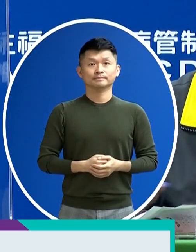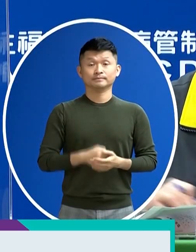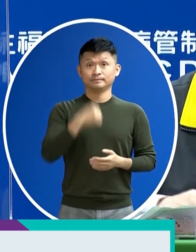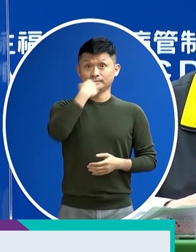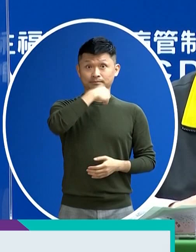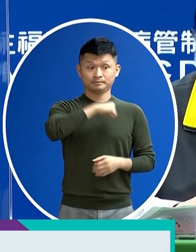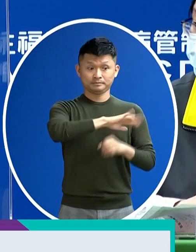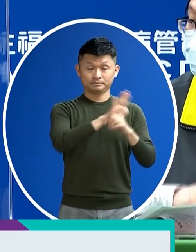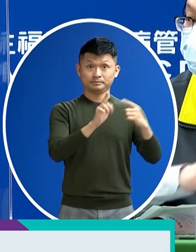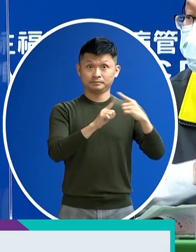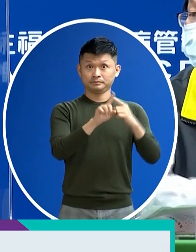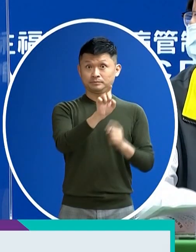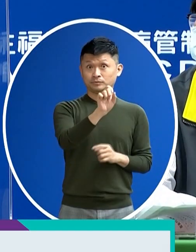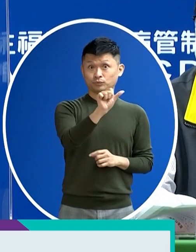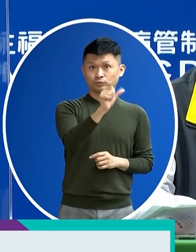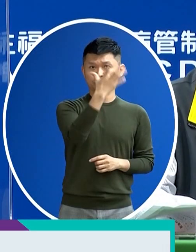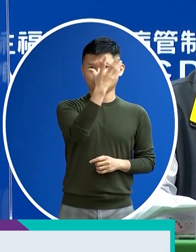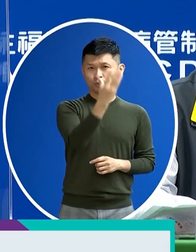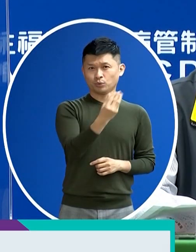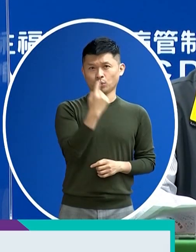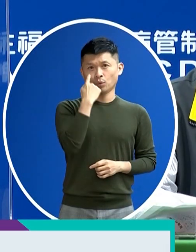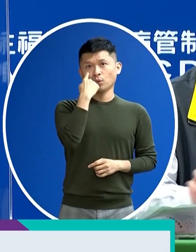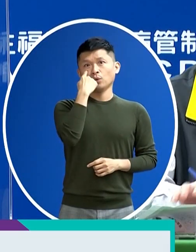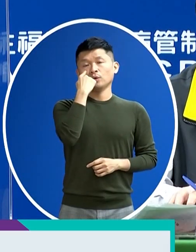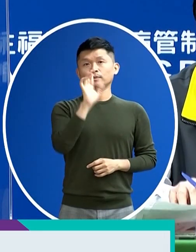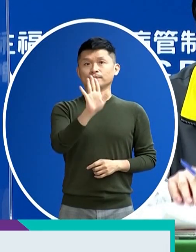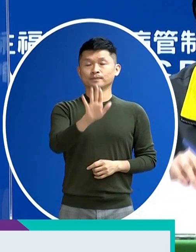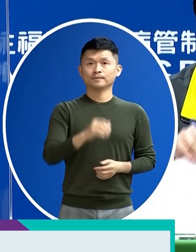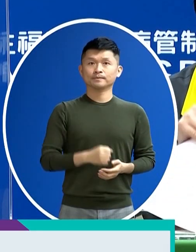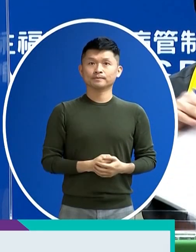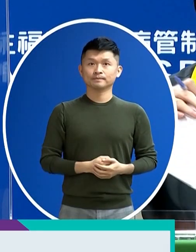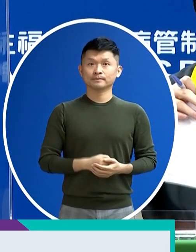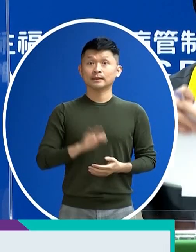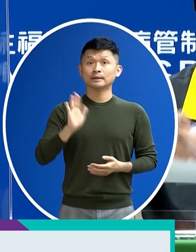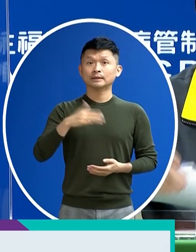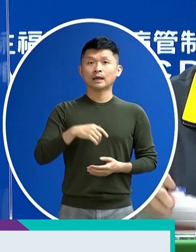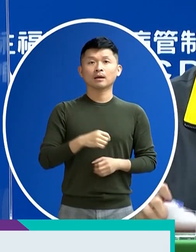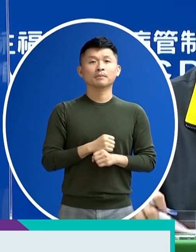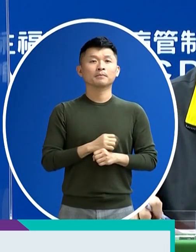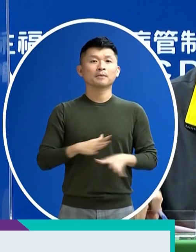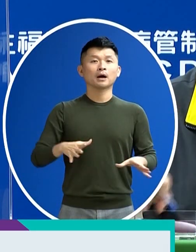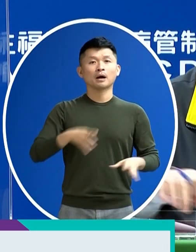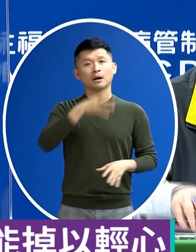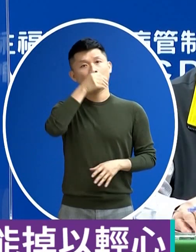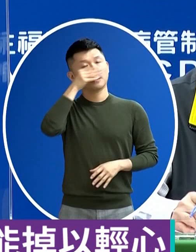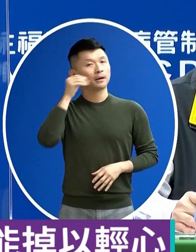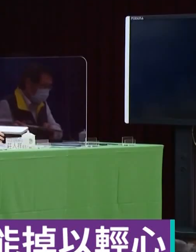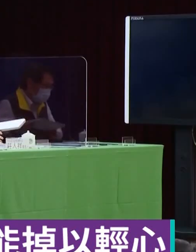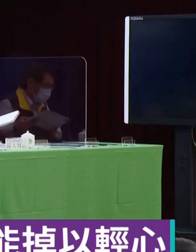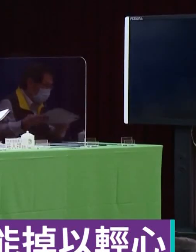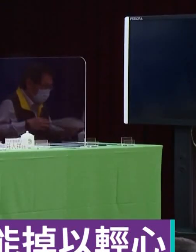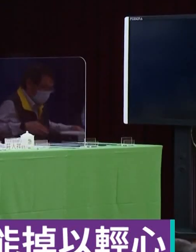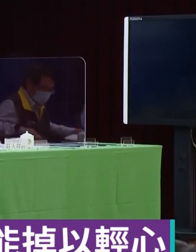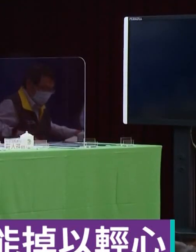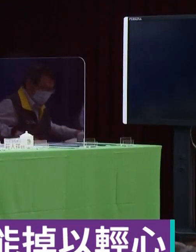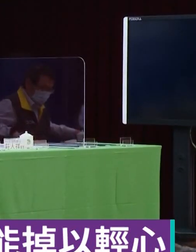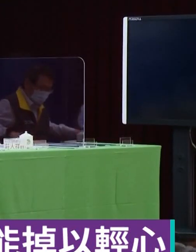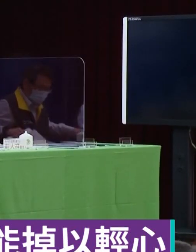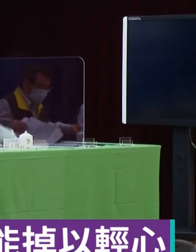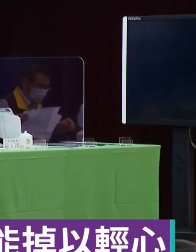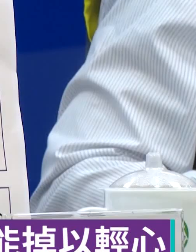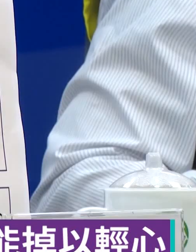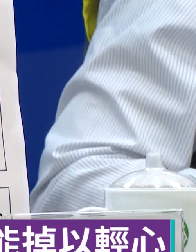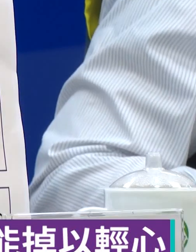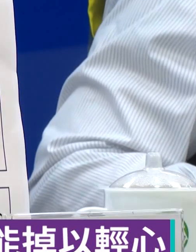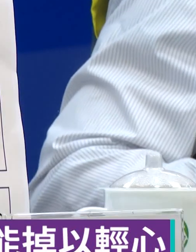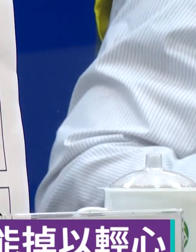本土案例是无例哈，也减少非常多，但是不能掉以轻心了哈。 尽管本土案例大幅减少，但